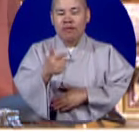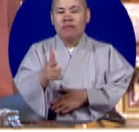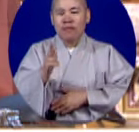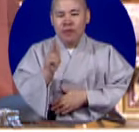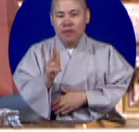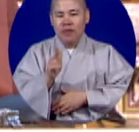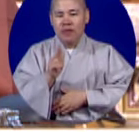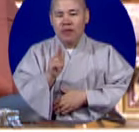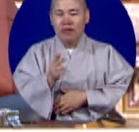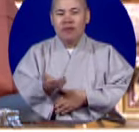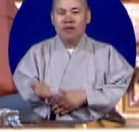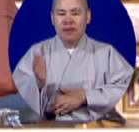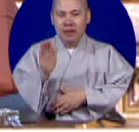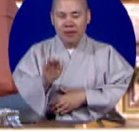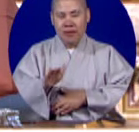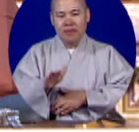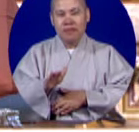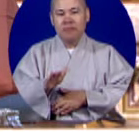6바라밀인데요.